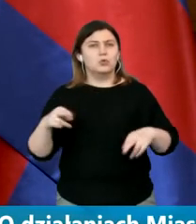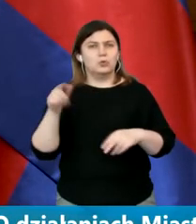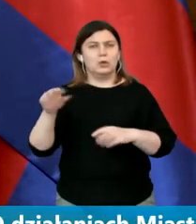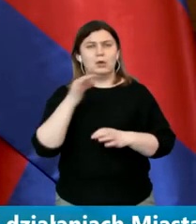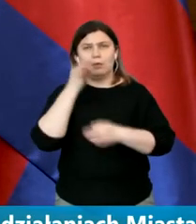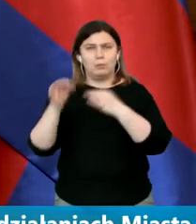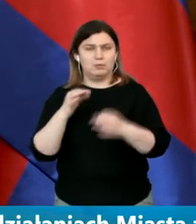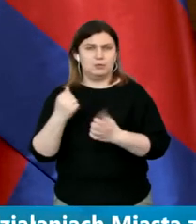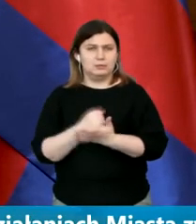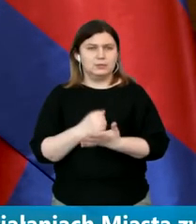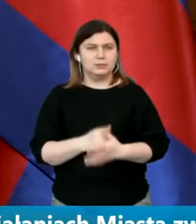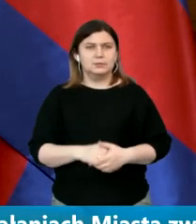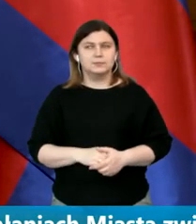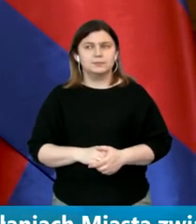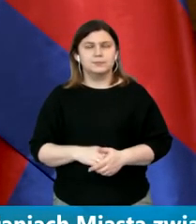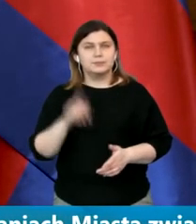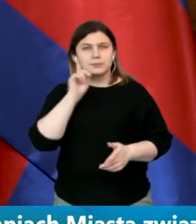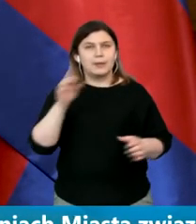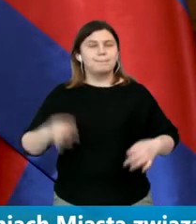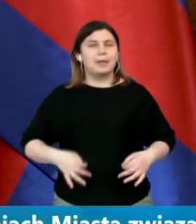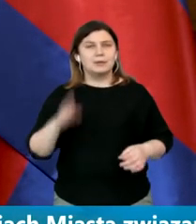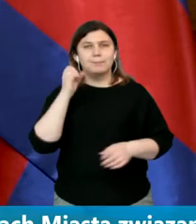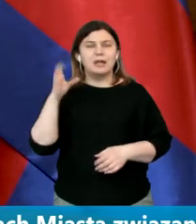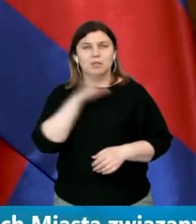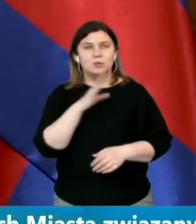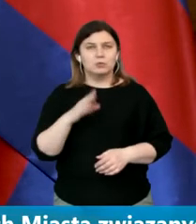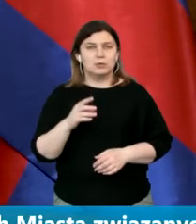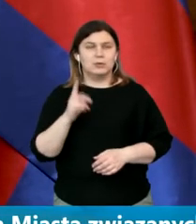omawiać. Pan Mateusz, Panie Prezydencie,